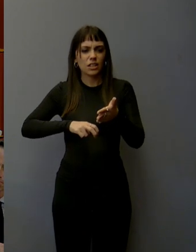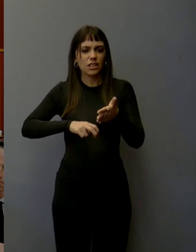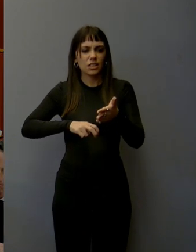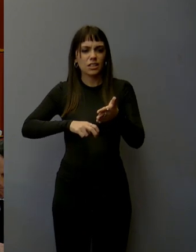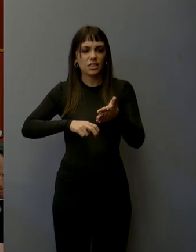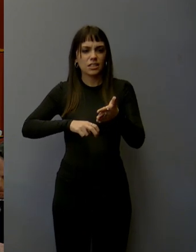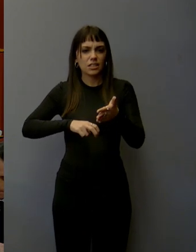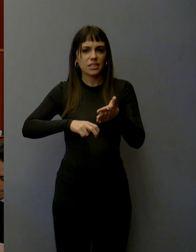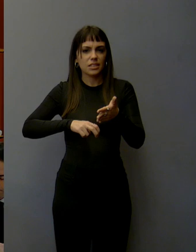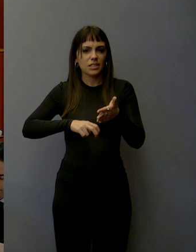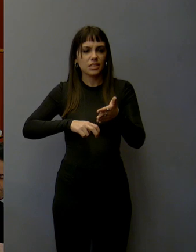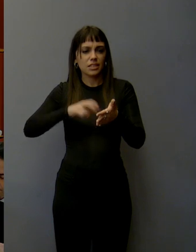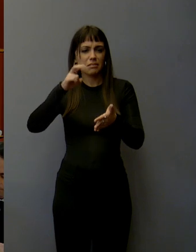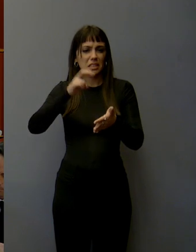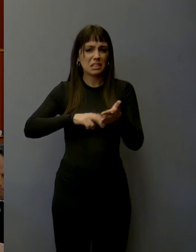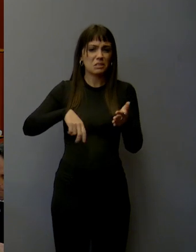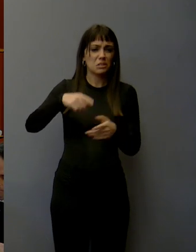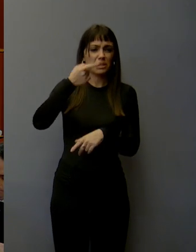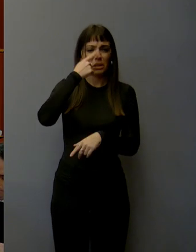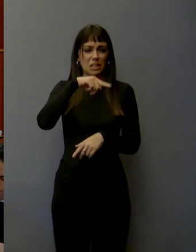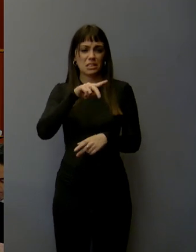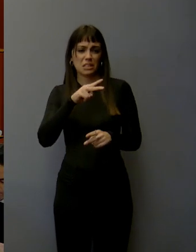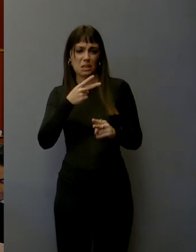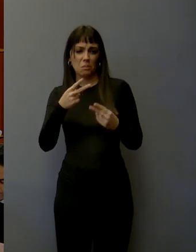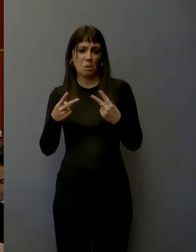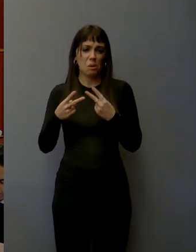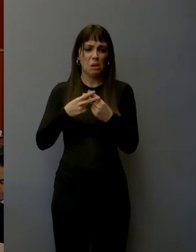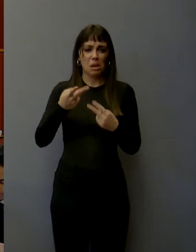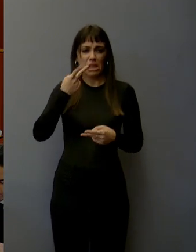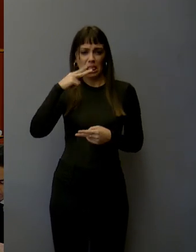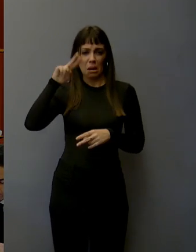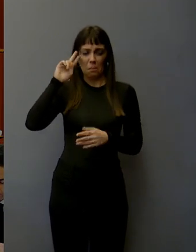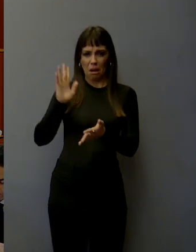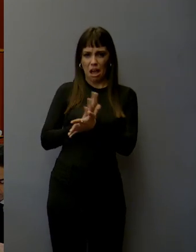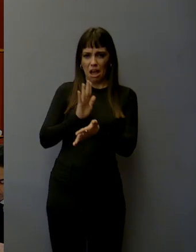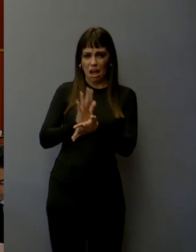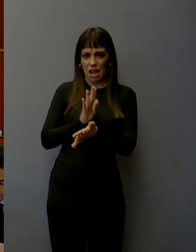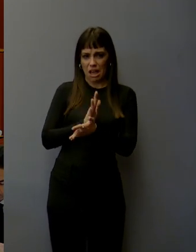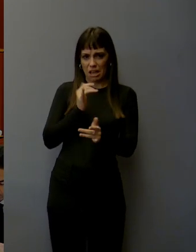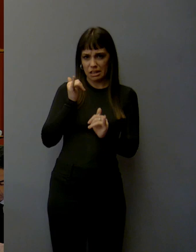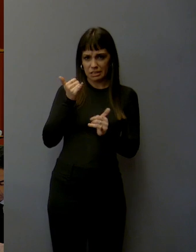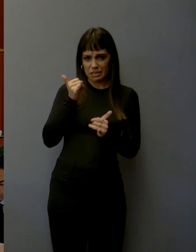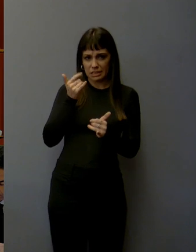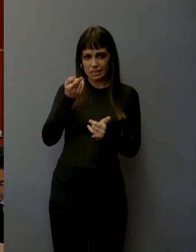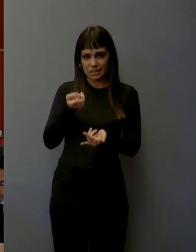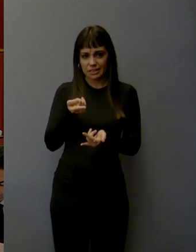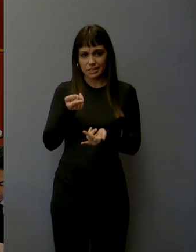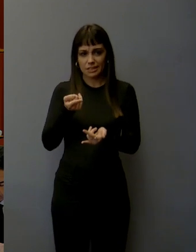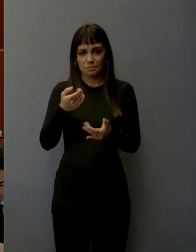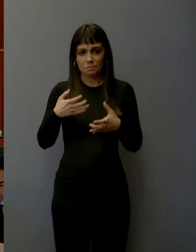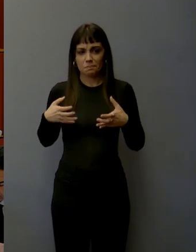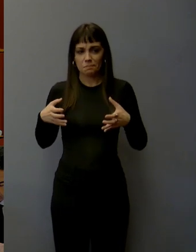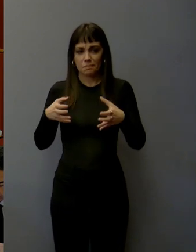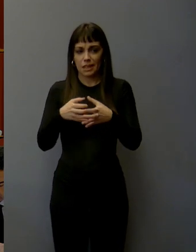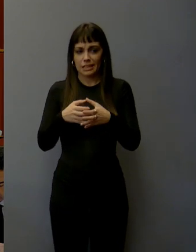party diciamo senza entrare nelle accezioni storiche ma diciamo che quel partito del te sia rivolto anche